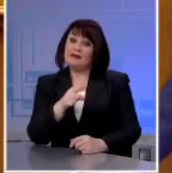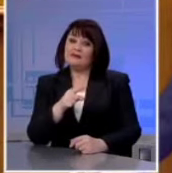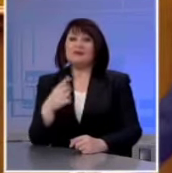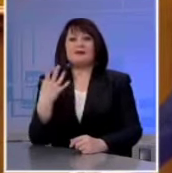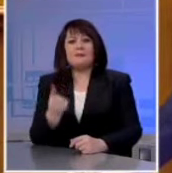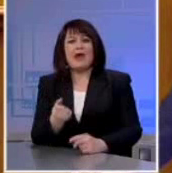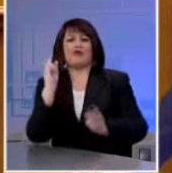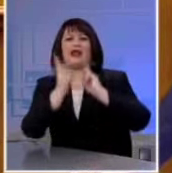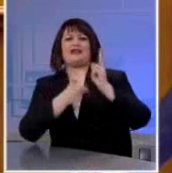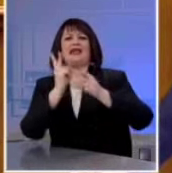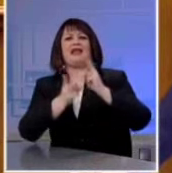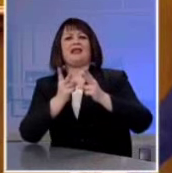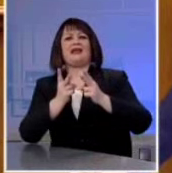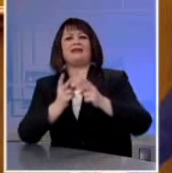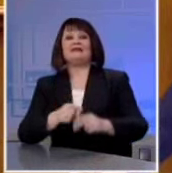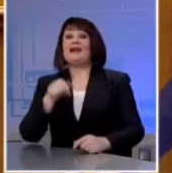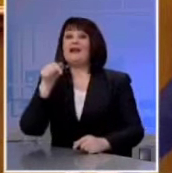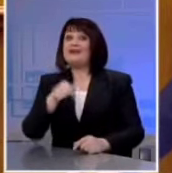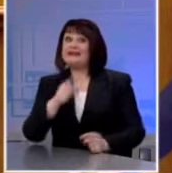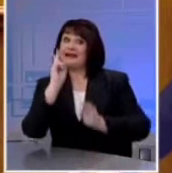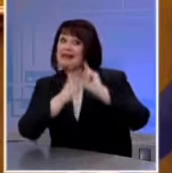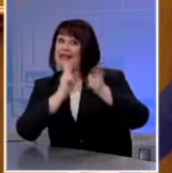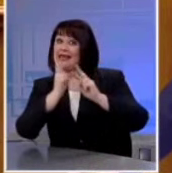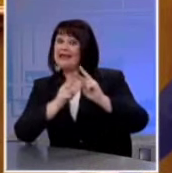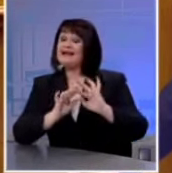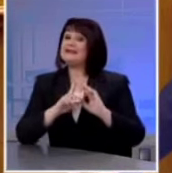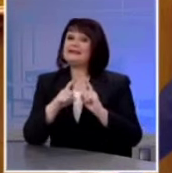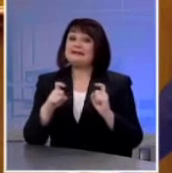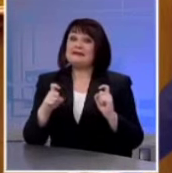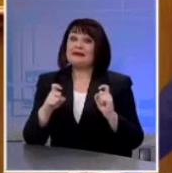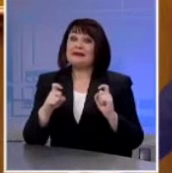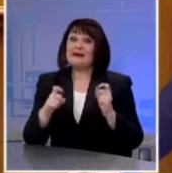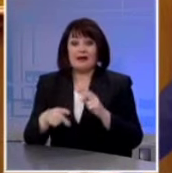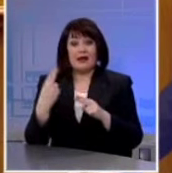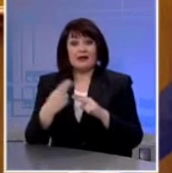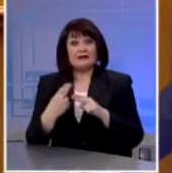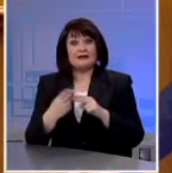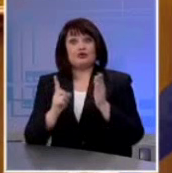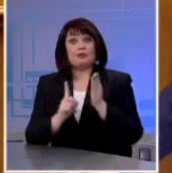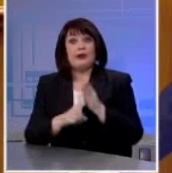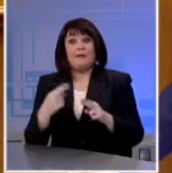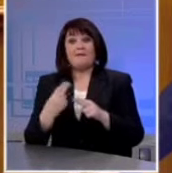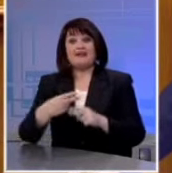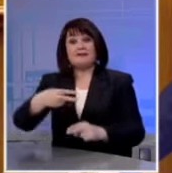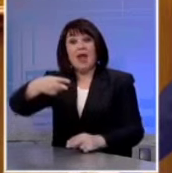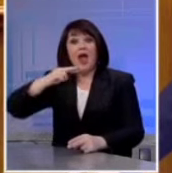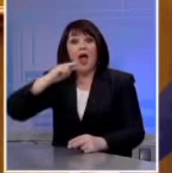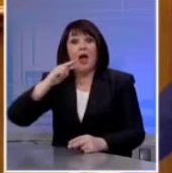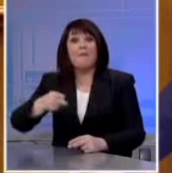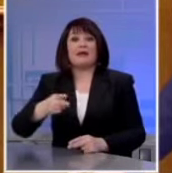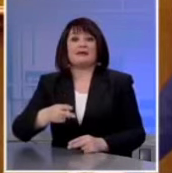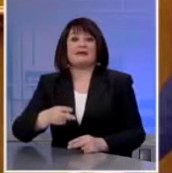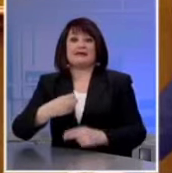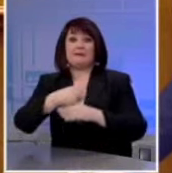αντίστοιχες καταγγελίες. Καταγγελίες που, αν μη τι άλλο, αξίζουν μια επίσημη απάντηση, τόσο